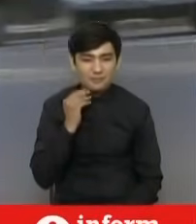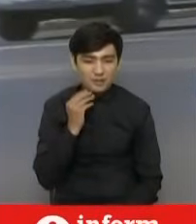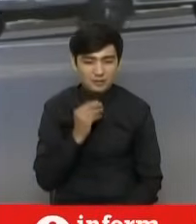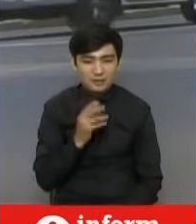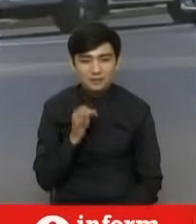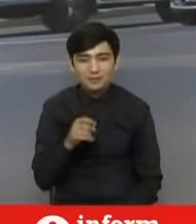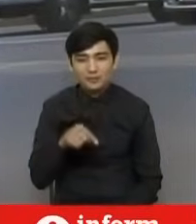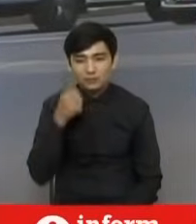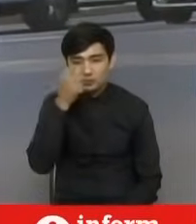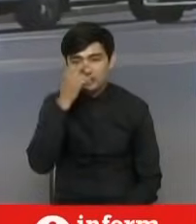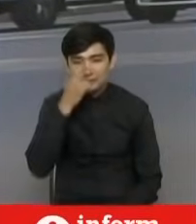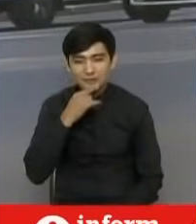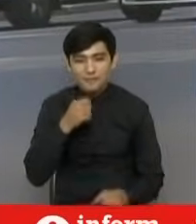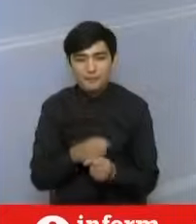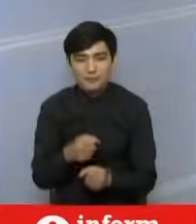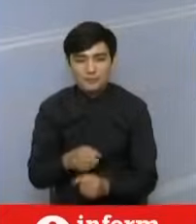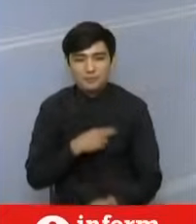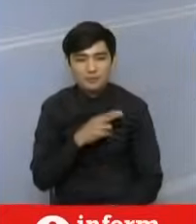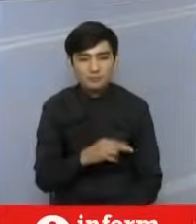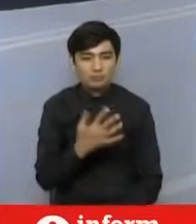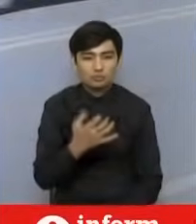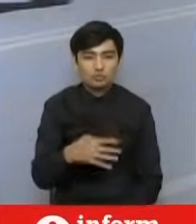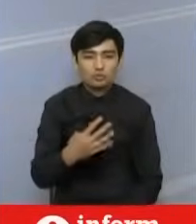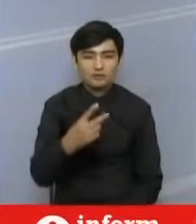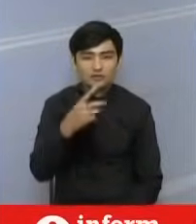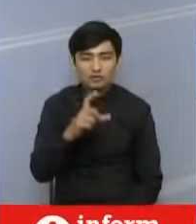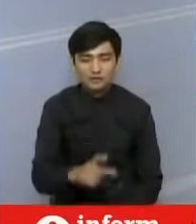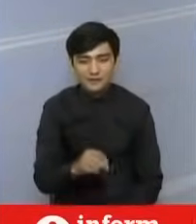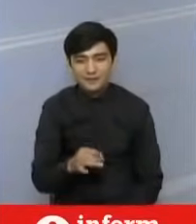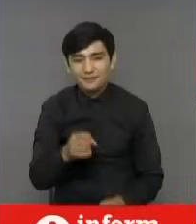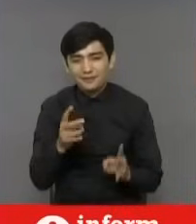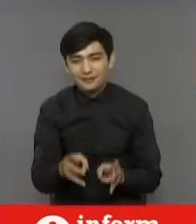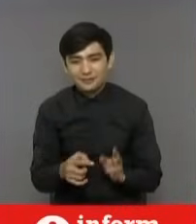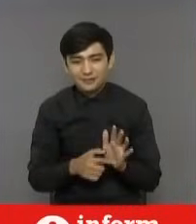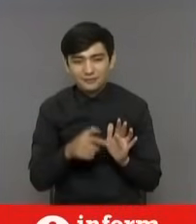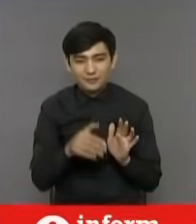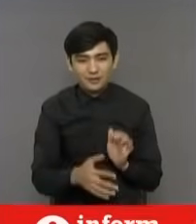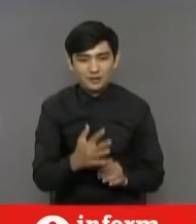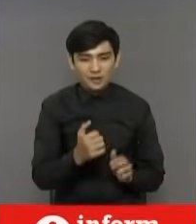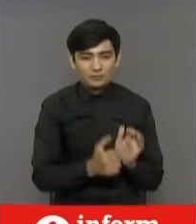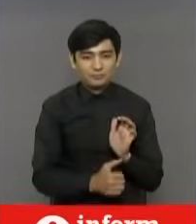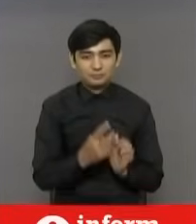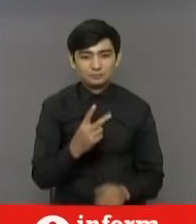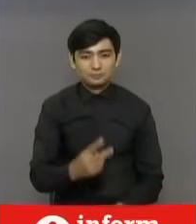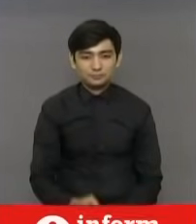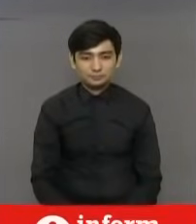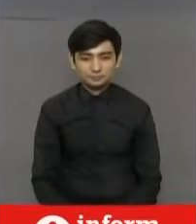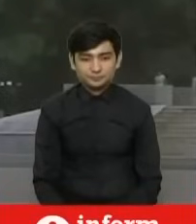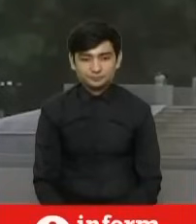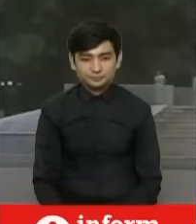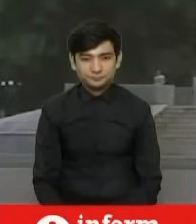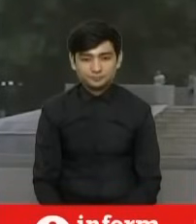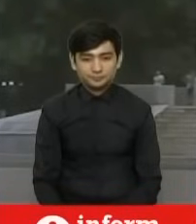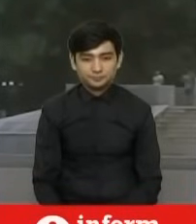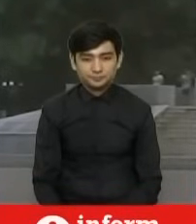в этом году в Казахстане в ДТП погибло 542 человека, ранено 7562. Наргиз Жанабекова,